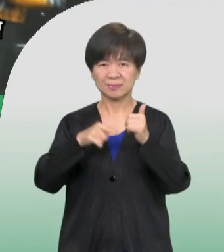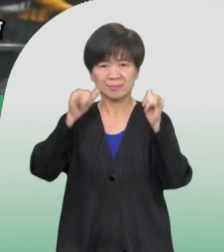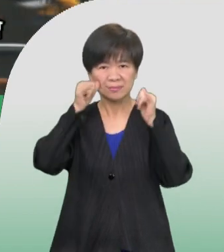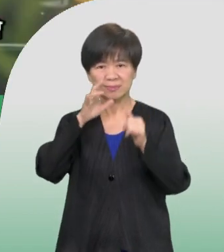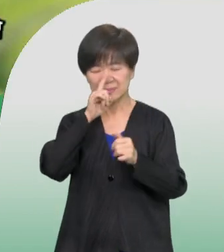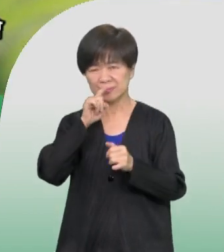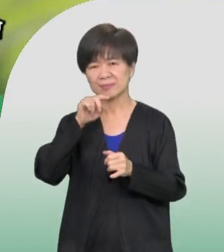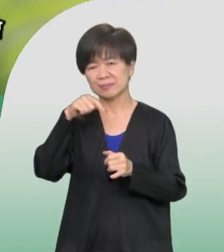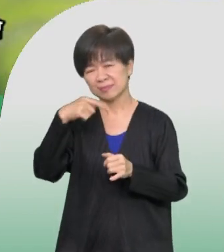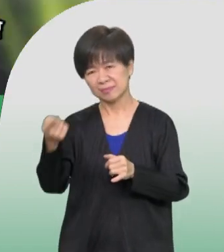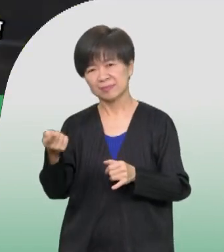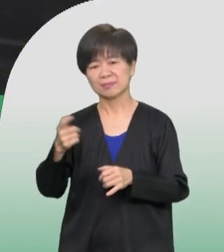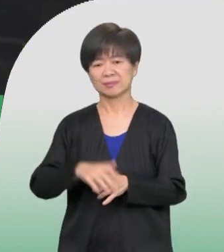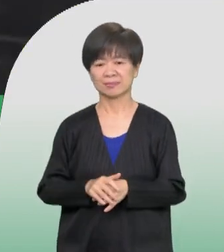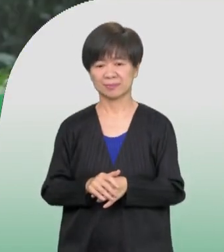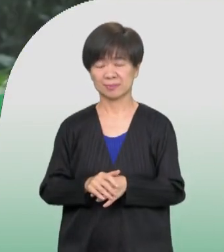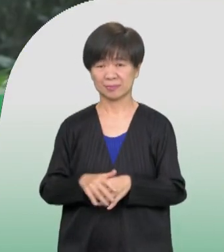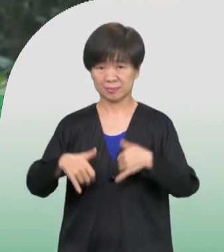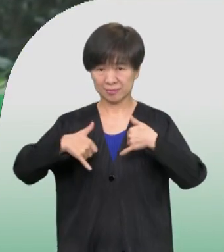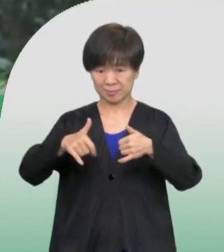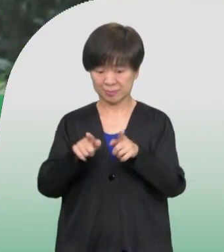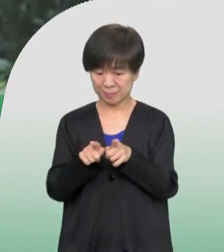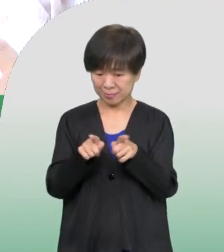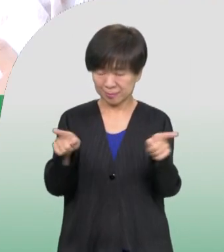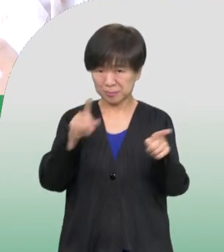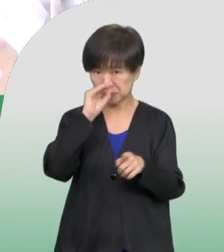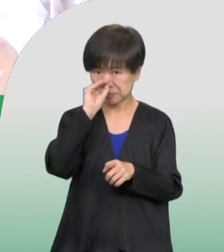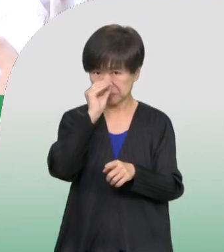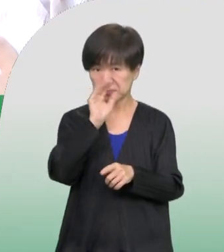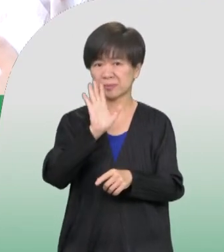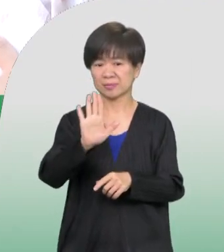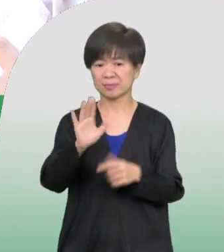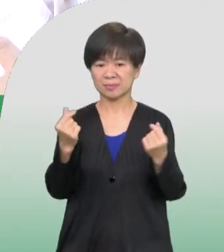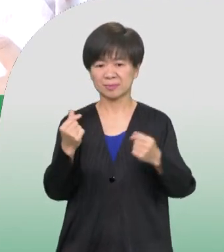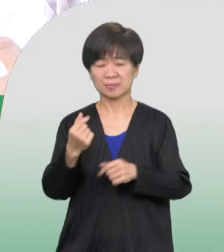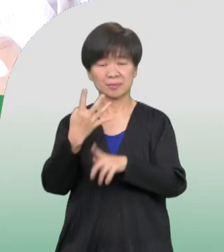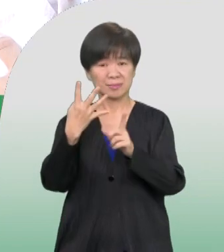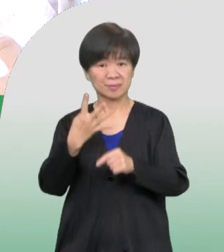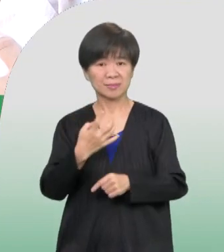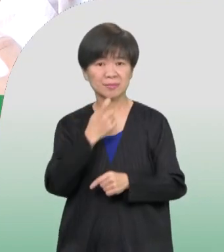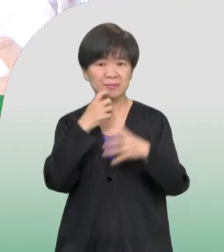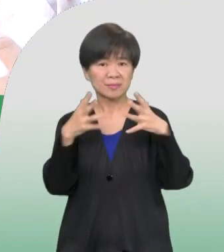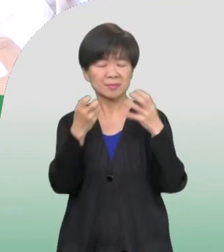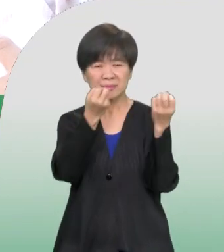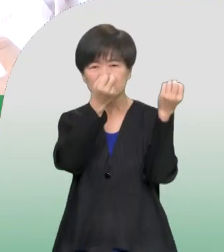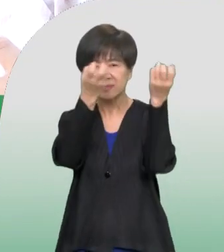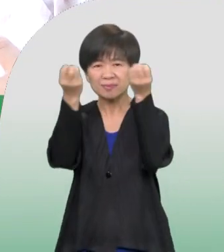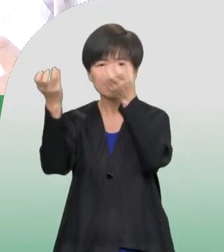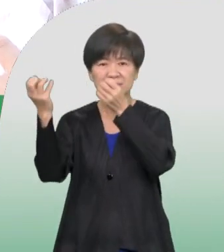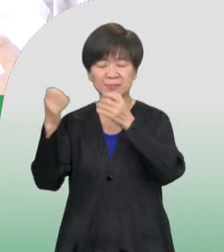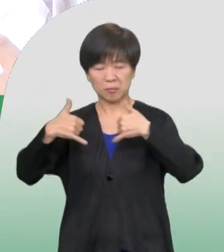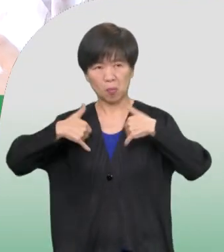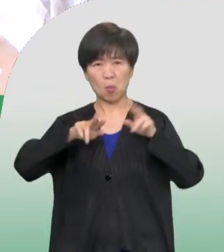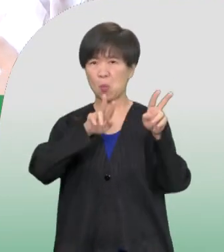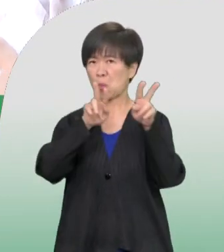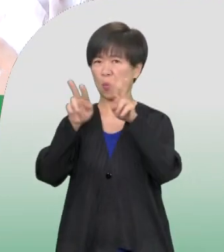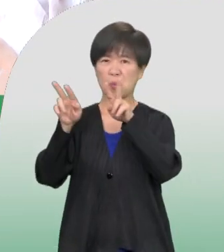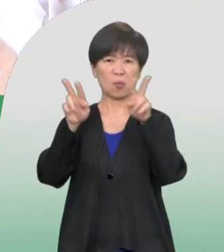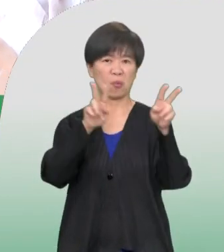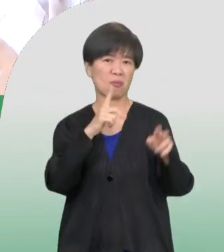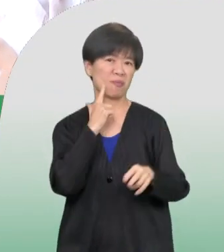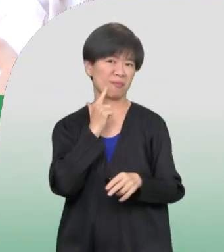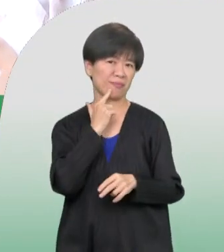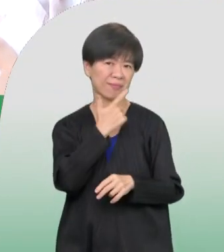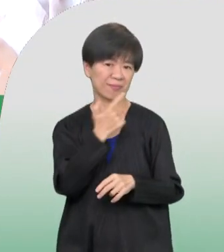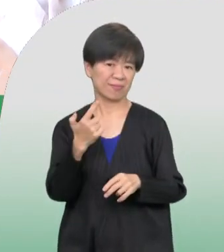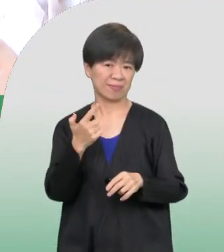萄。 两条路哈都会很有特色哈，比如说四月桐花开的时候，这整条路上都是桐花，跟两